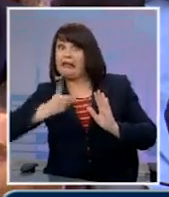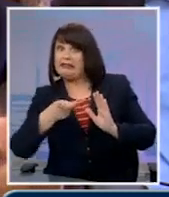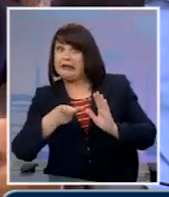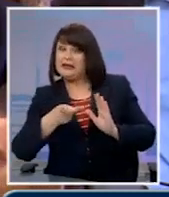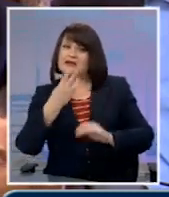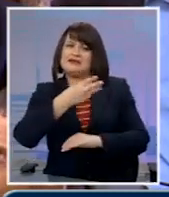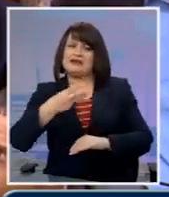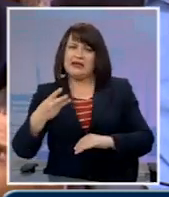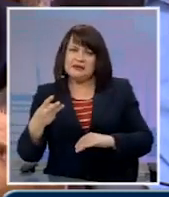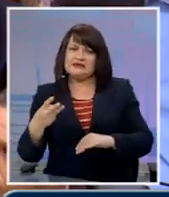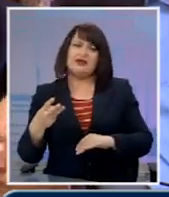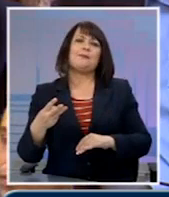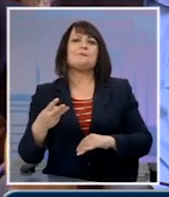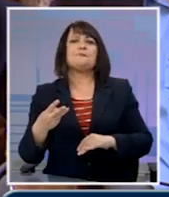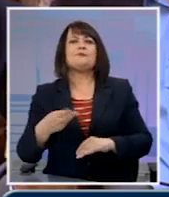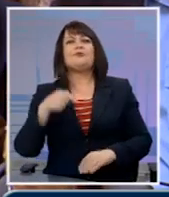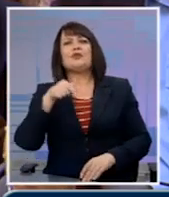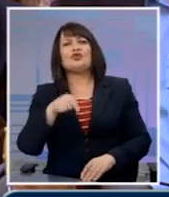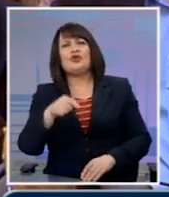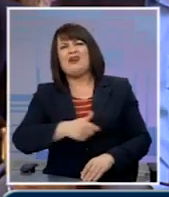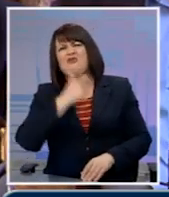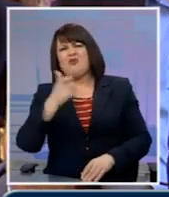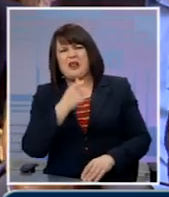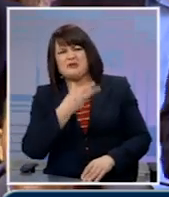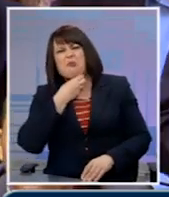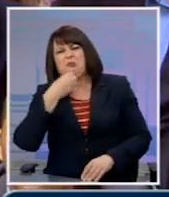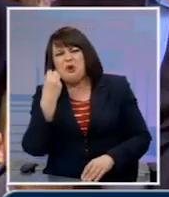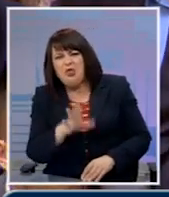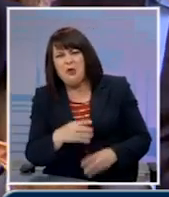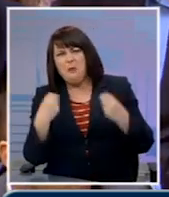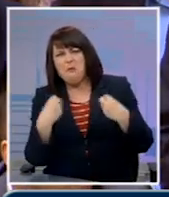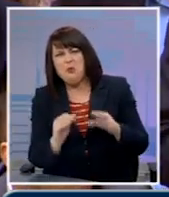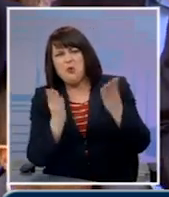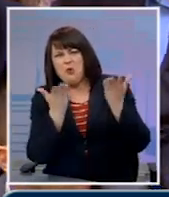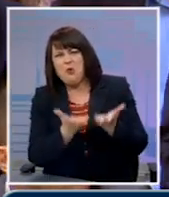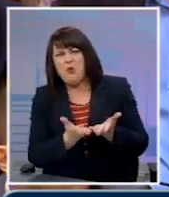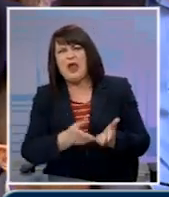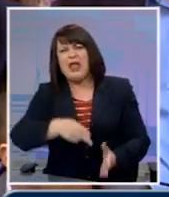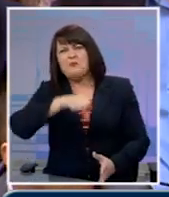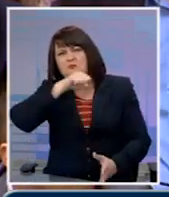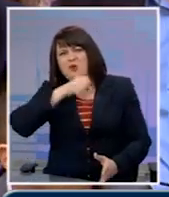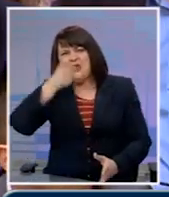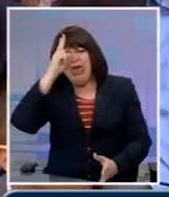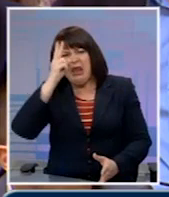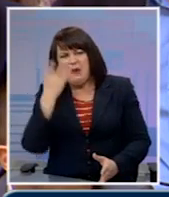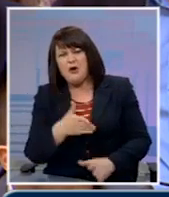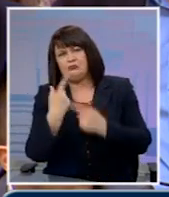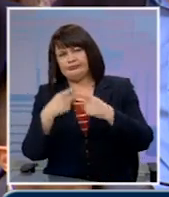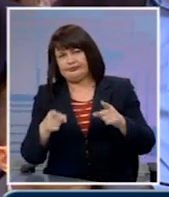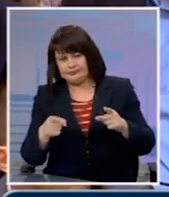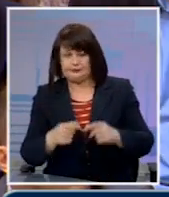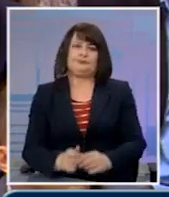είναι ο συριζα ο οποίος φωνάζει για ξεπουλημένοι για γερμανοτσολιάδες καιτα